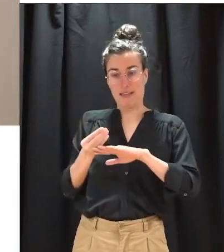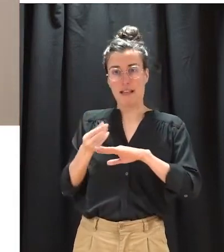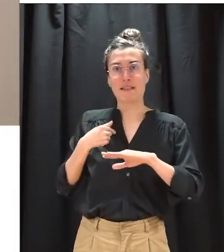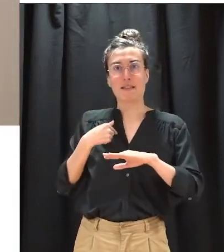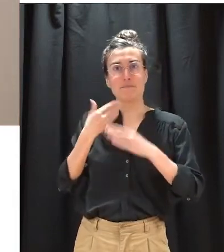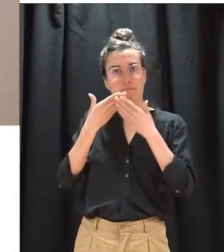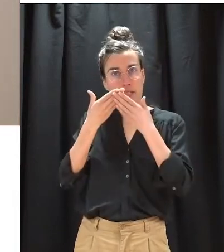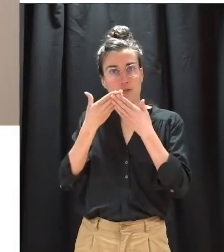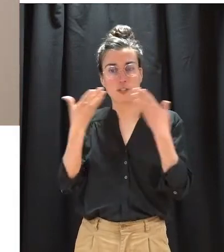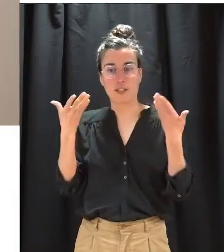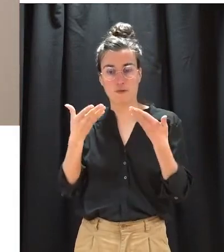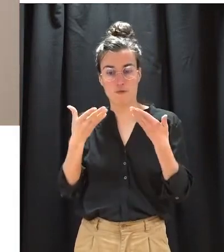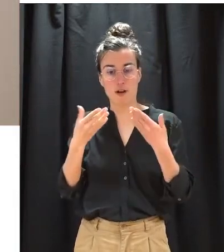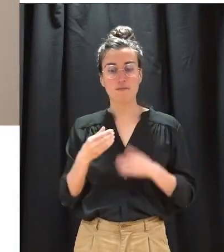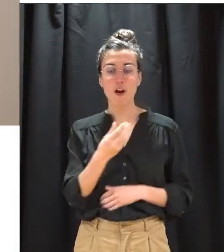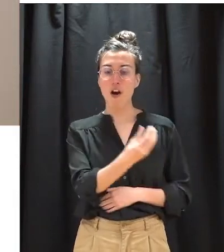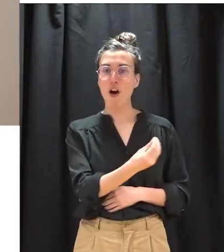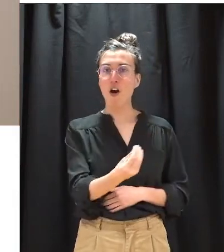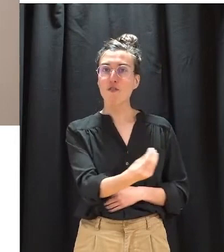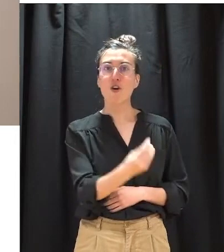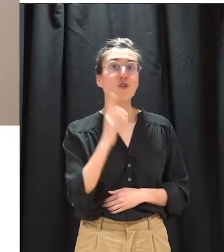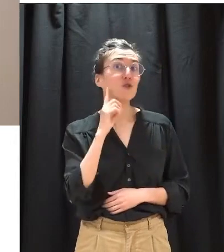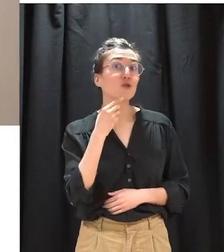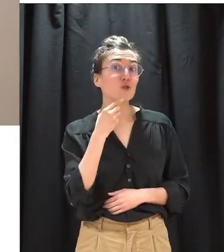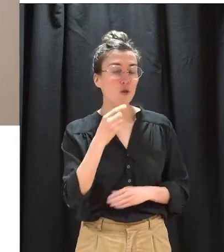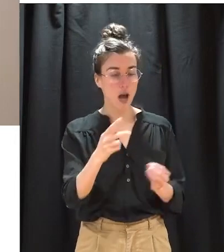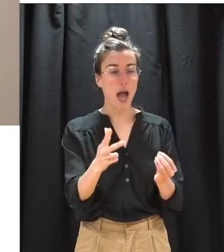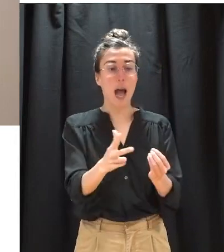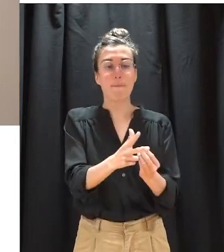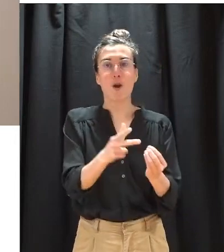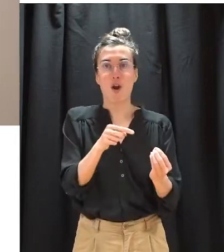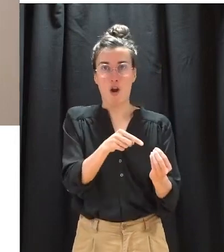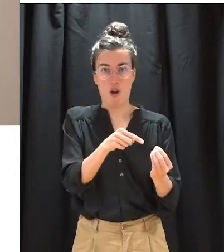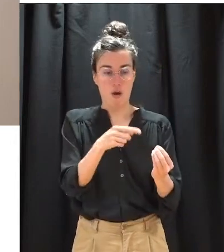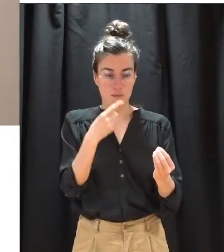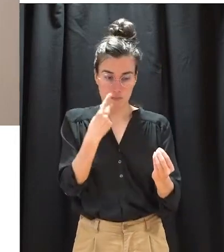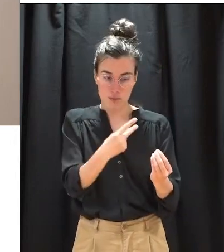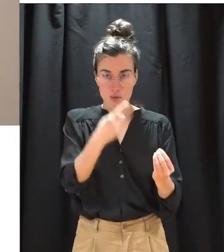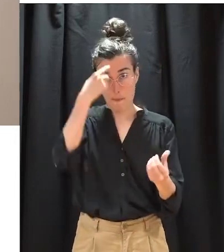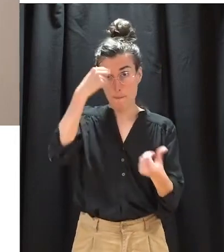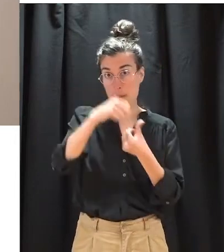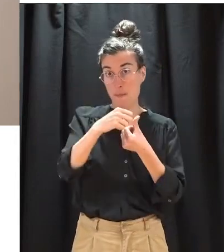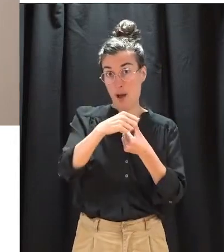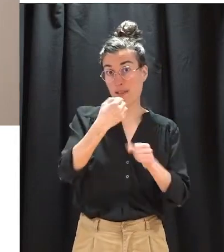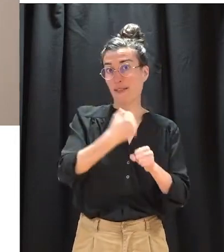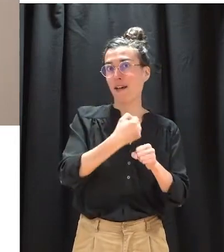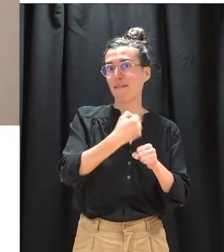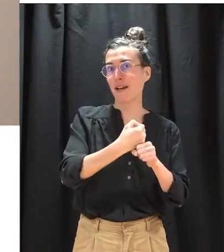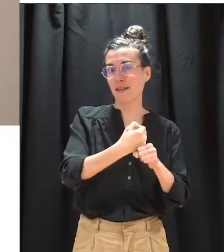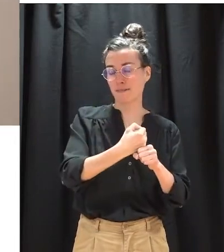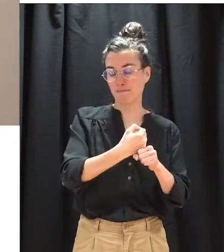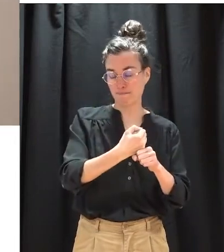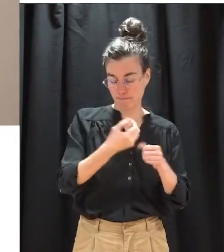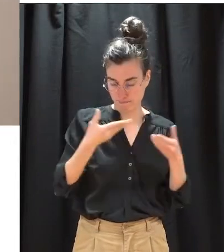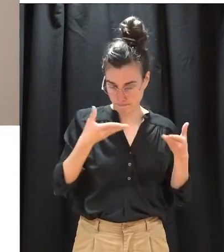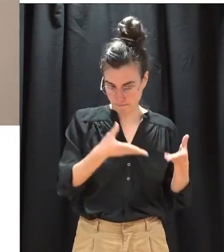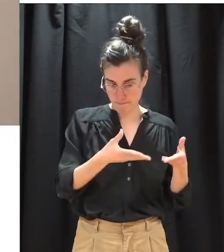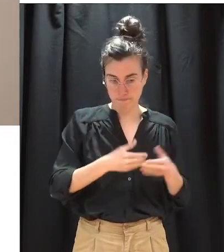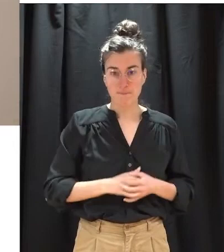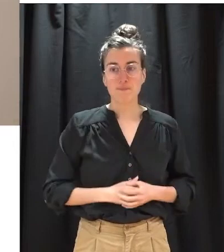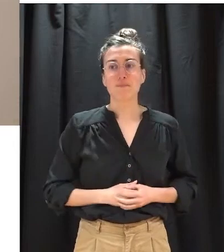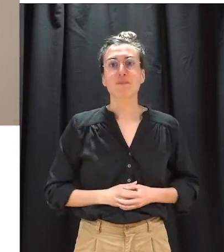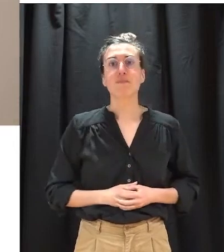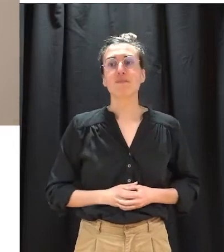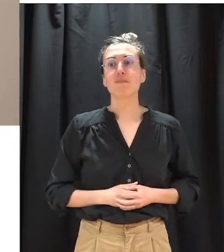la mémoire de travail des enfants sourds avec un implant cochléaire. Donc pour cette présentation, je vais vous présenter un